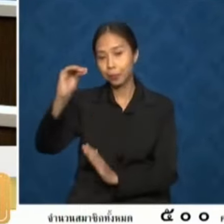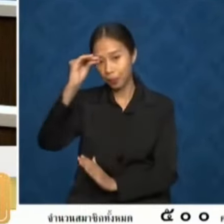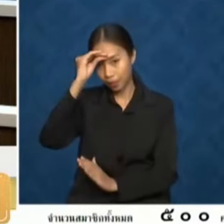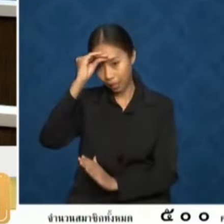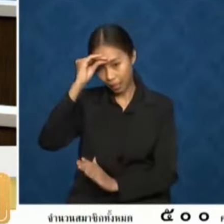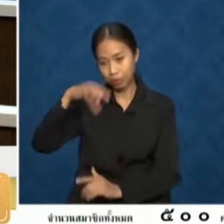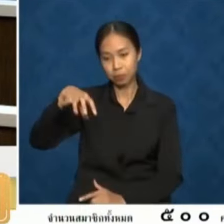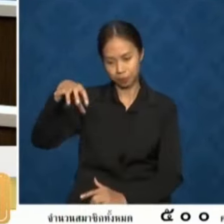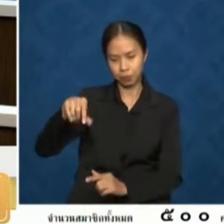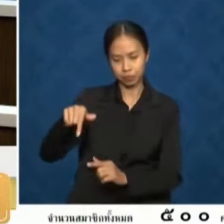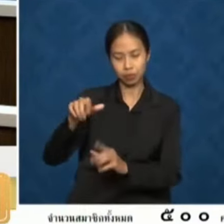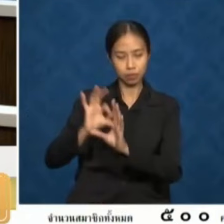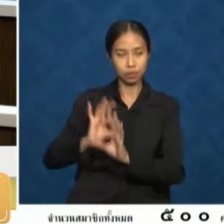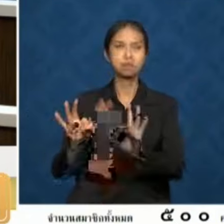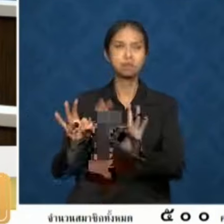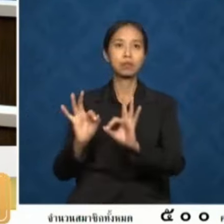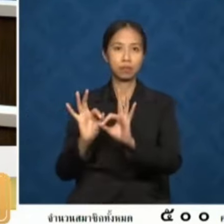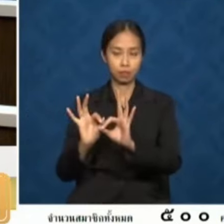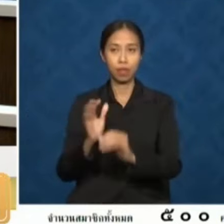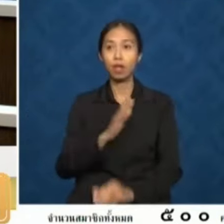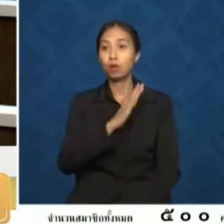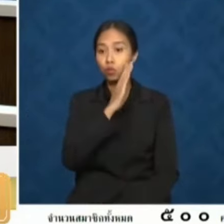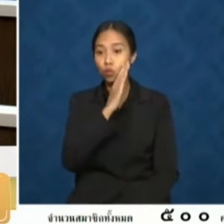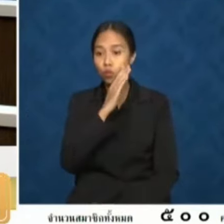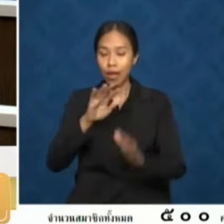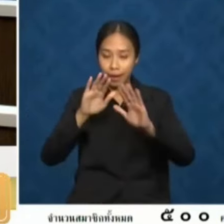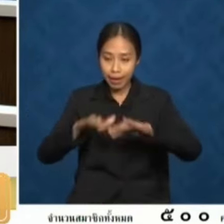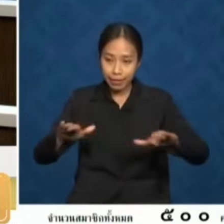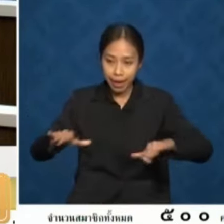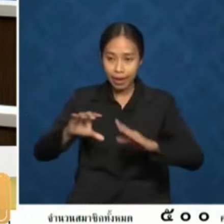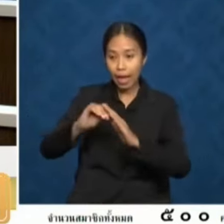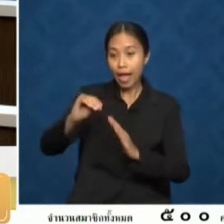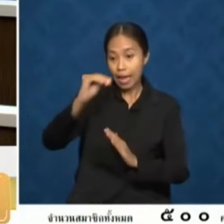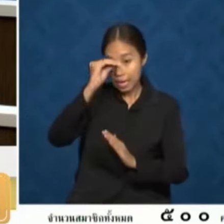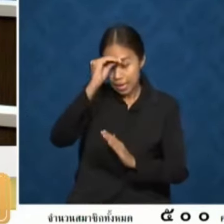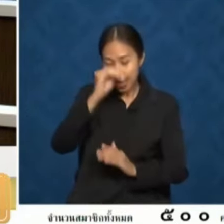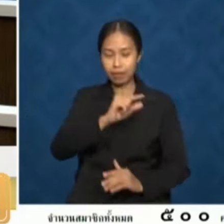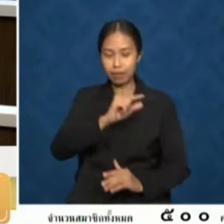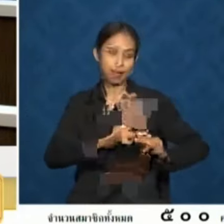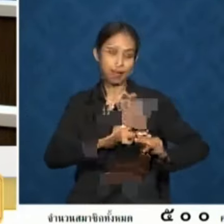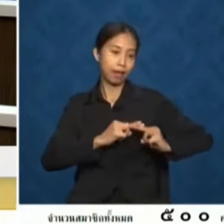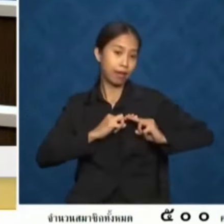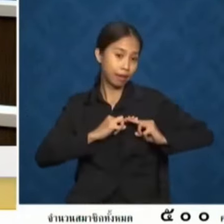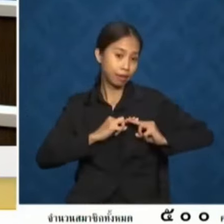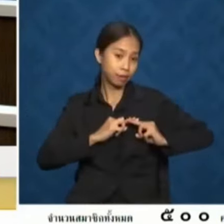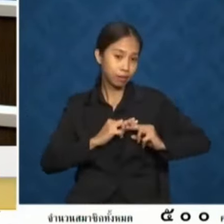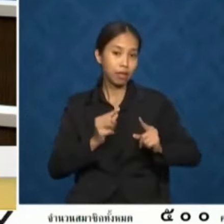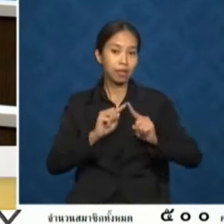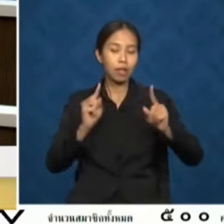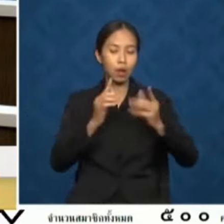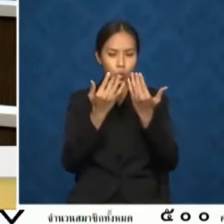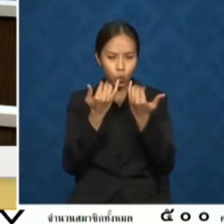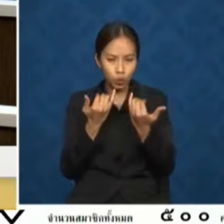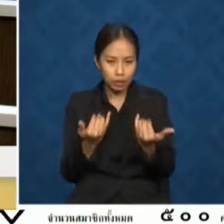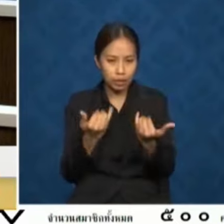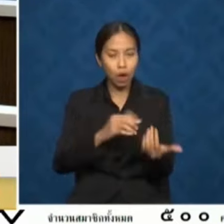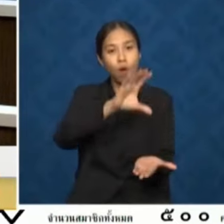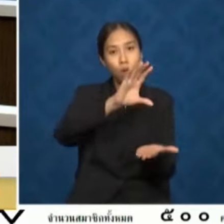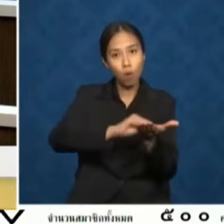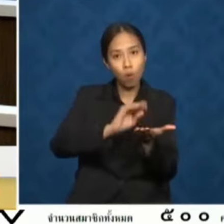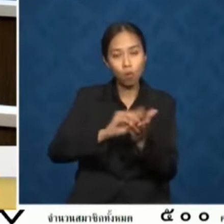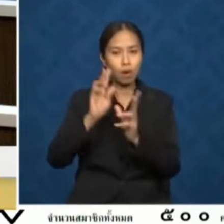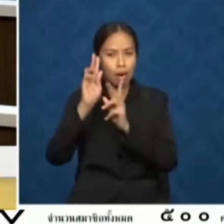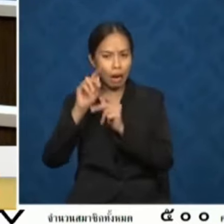ญที่สุดเราจะปล่อยให้เด็กได้เรียนรู้ด้วยตนเองในสถานการณ์ที่ข้อมูลข่าวสารต่างๆนี้